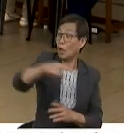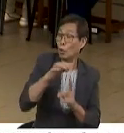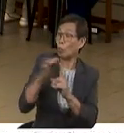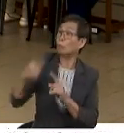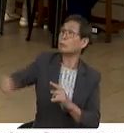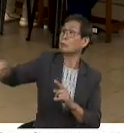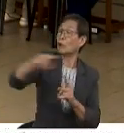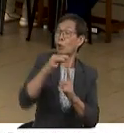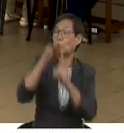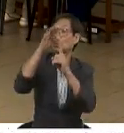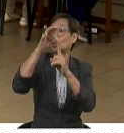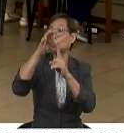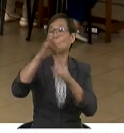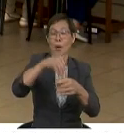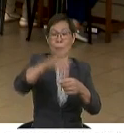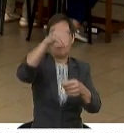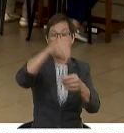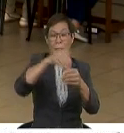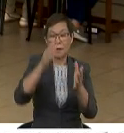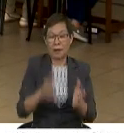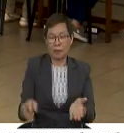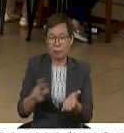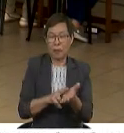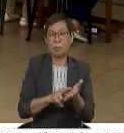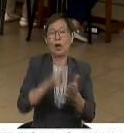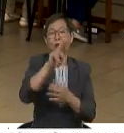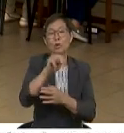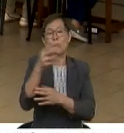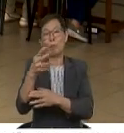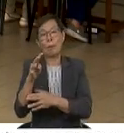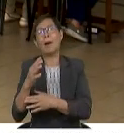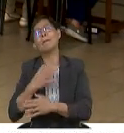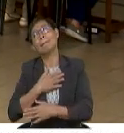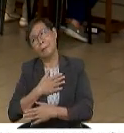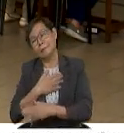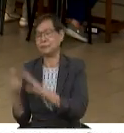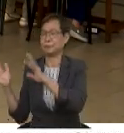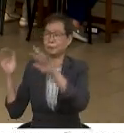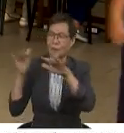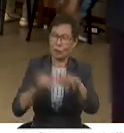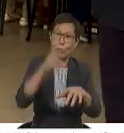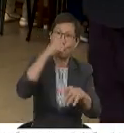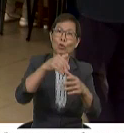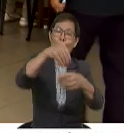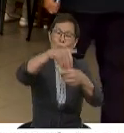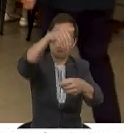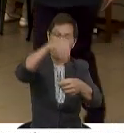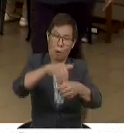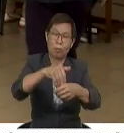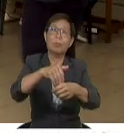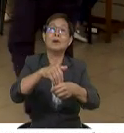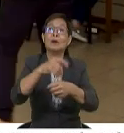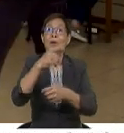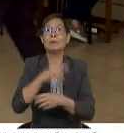khususnya pemilih berdaftar di Dun N14 Batu Kawar ini, datanglah untuk menunaikan tanggungjawab anda dan pastikan